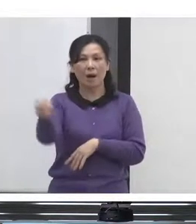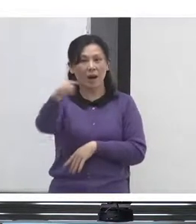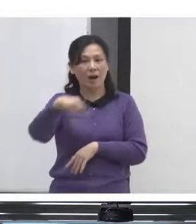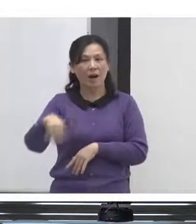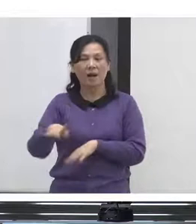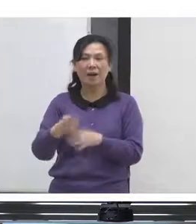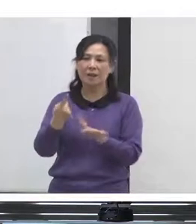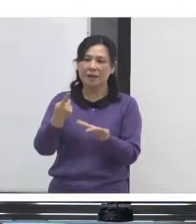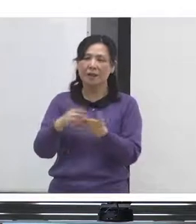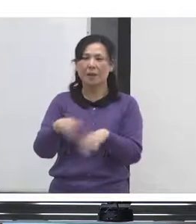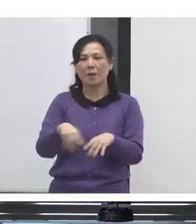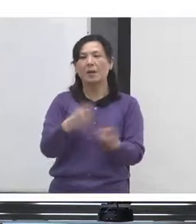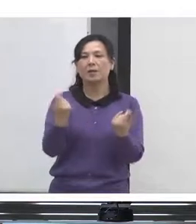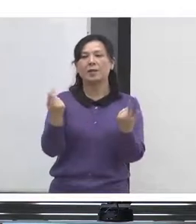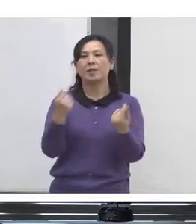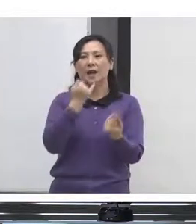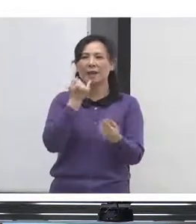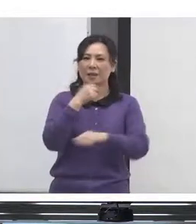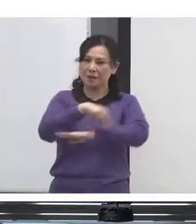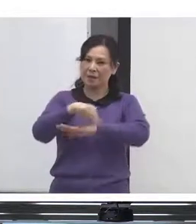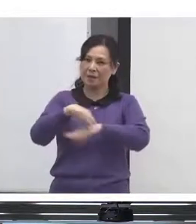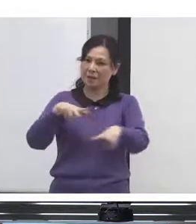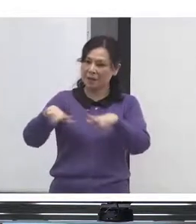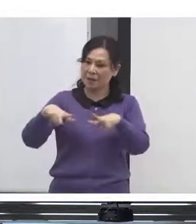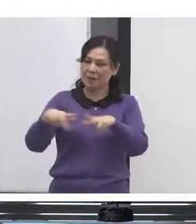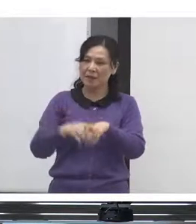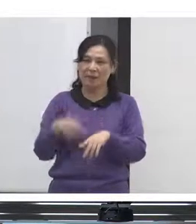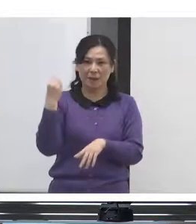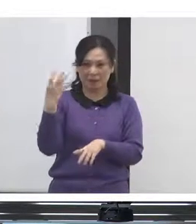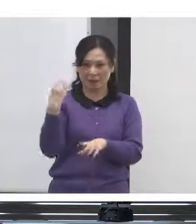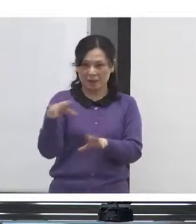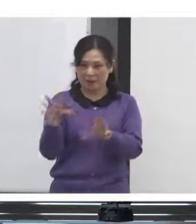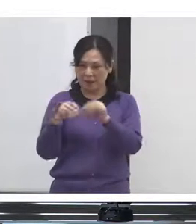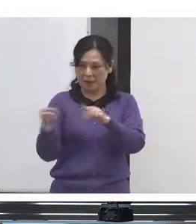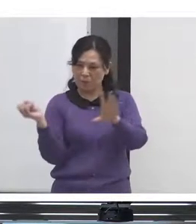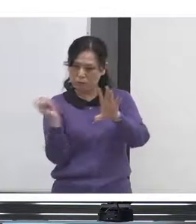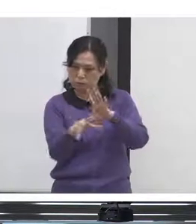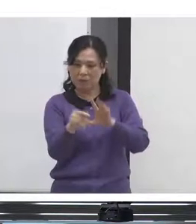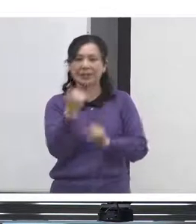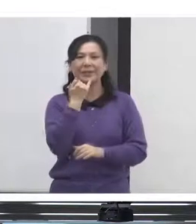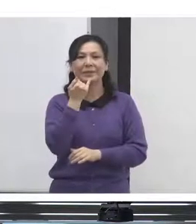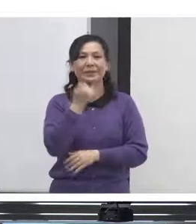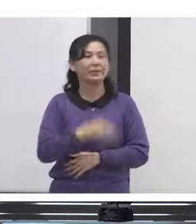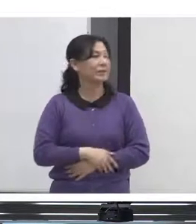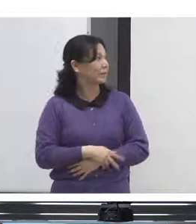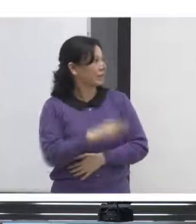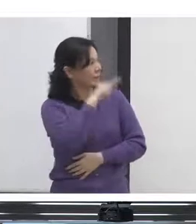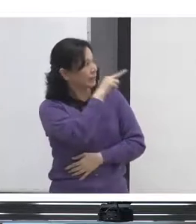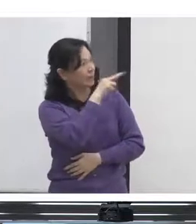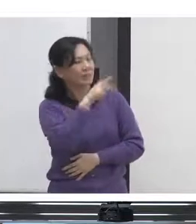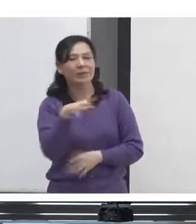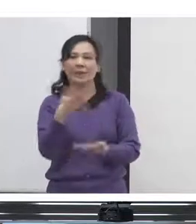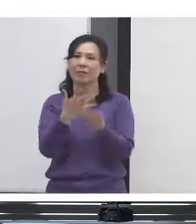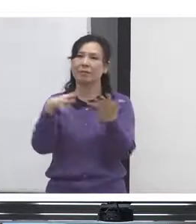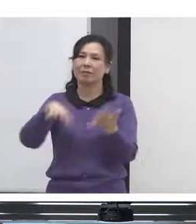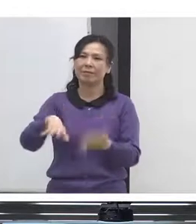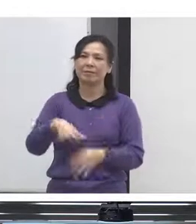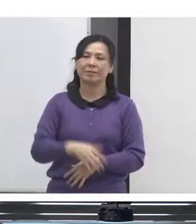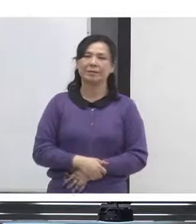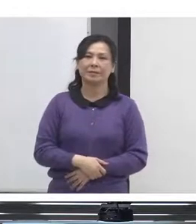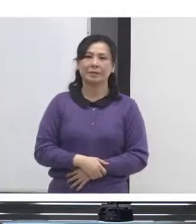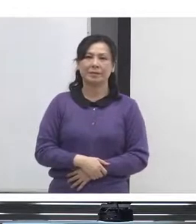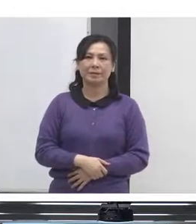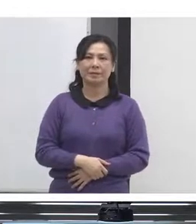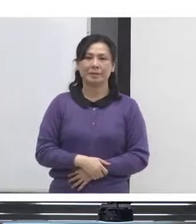可以直接去开一个地图，然后就把你想要有兴趣的资料把它放在网络上。大家可以看到这个网站。